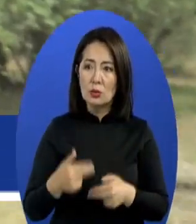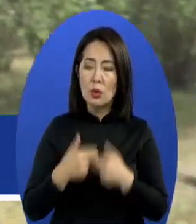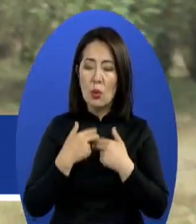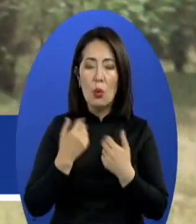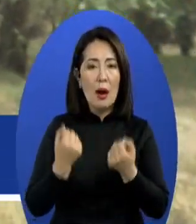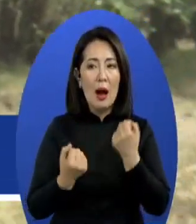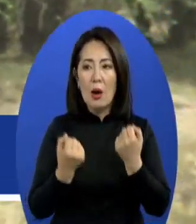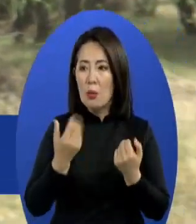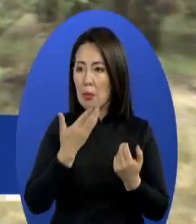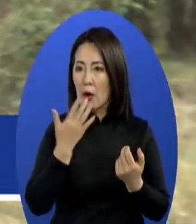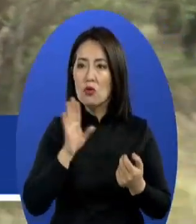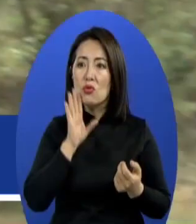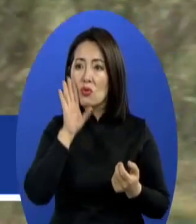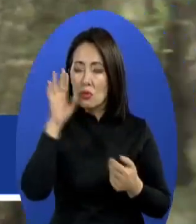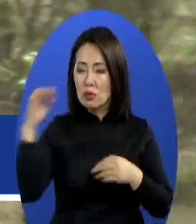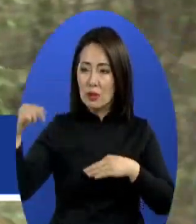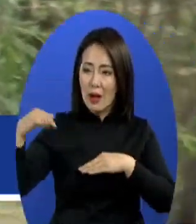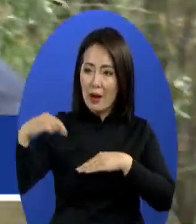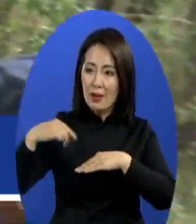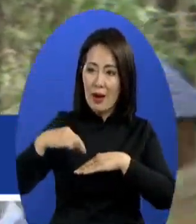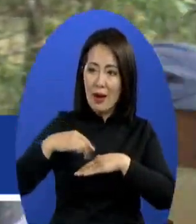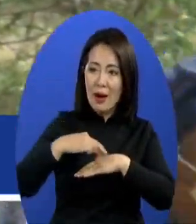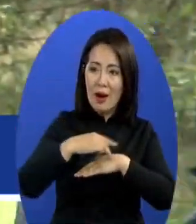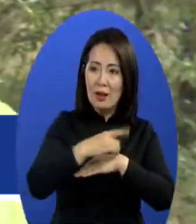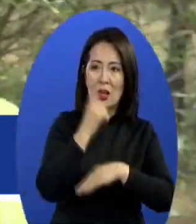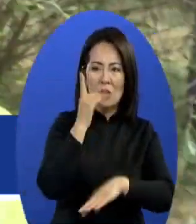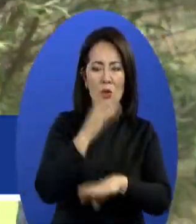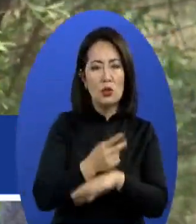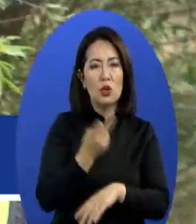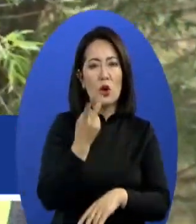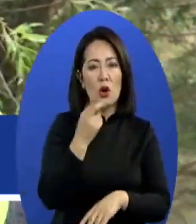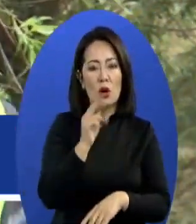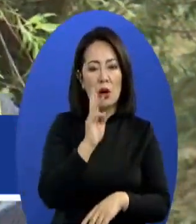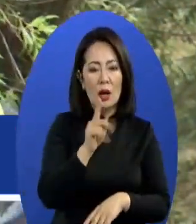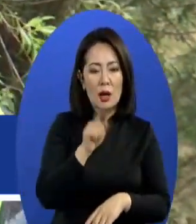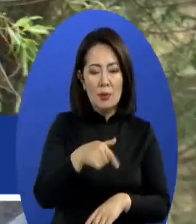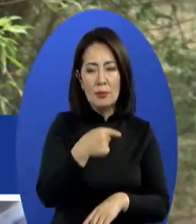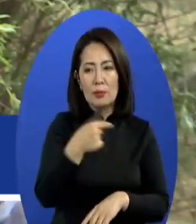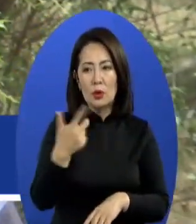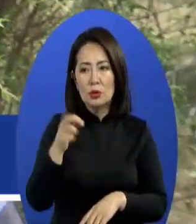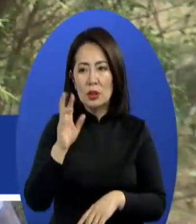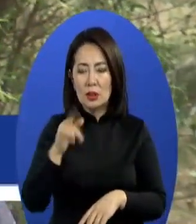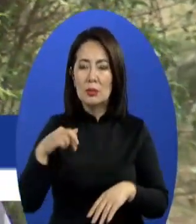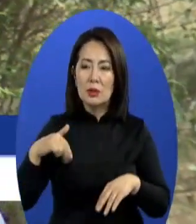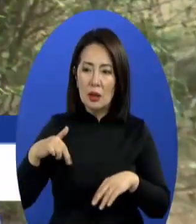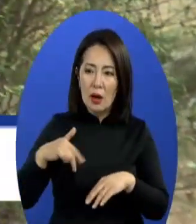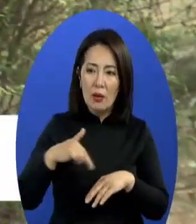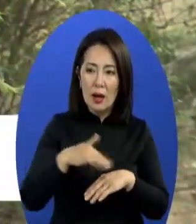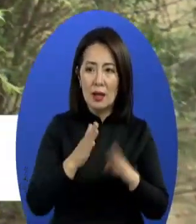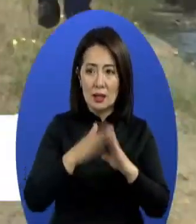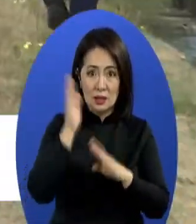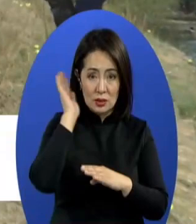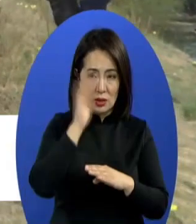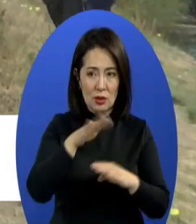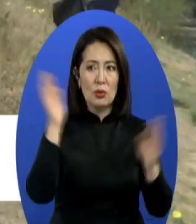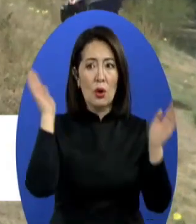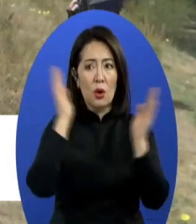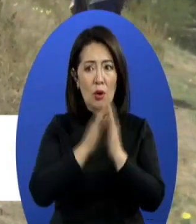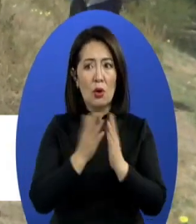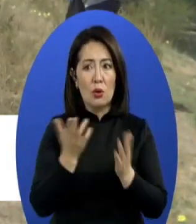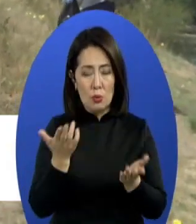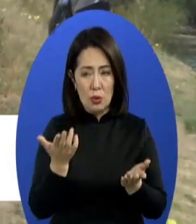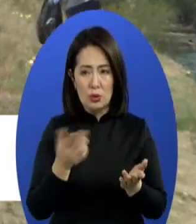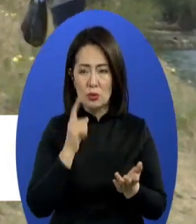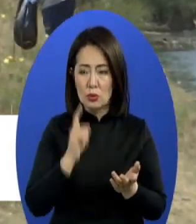өглөө алхаад ирчээл өдөрт орох километр яваа хогоон төч буцаад хайрдаг. Тэгэл орой олдог. Оо